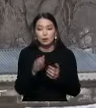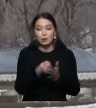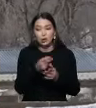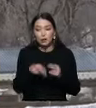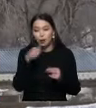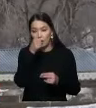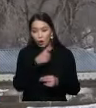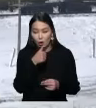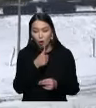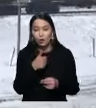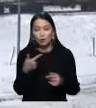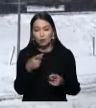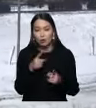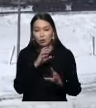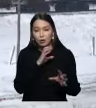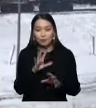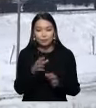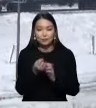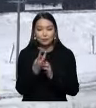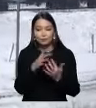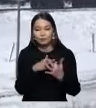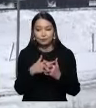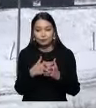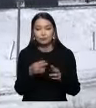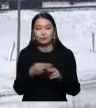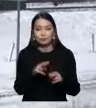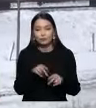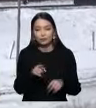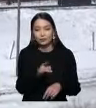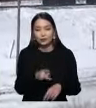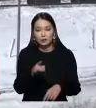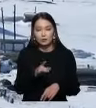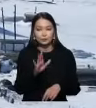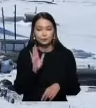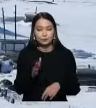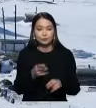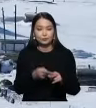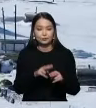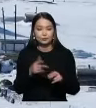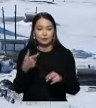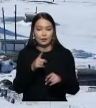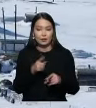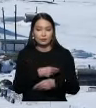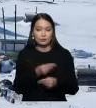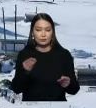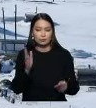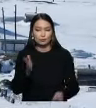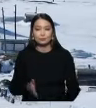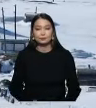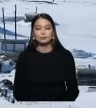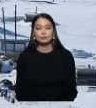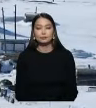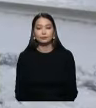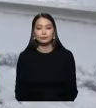районном акимате. К слову, из 12 сельских округов Шалкарского района 3 до сих пор не газифицированы. Ольга Литвина, Нуркен